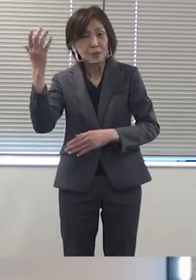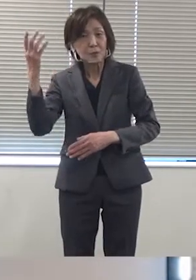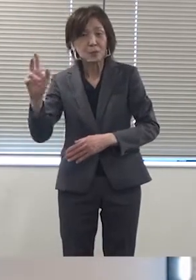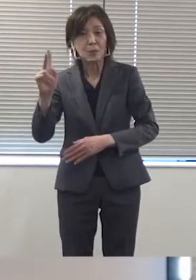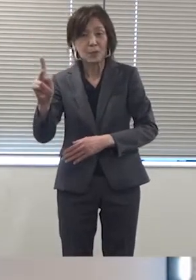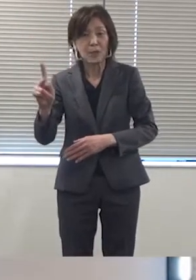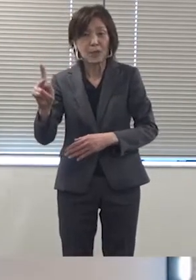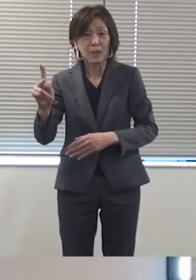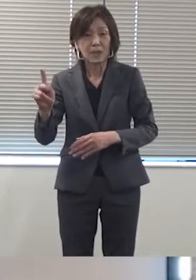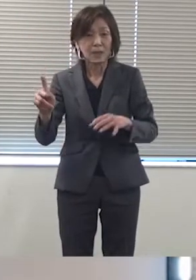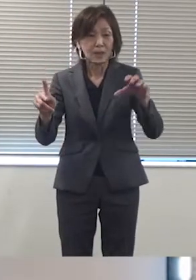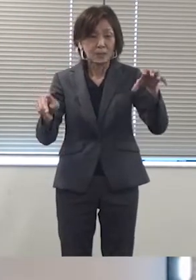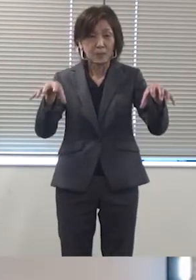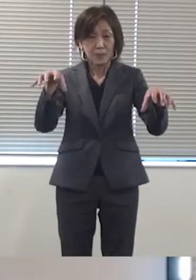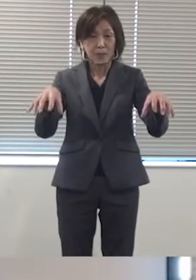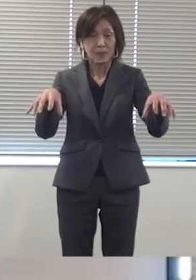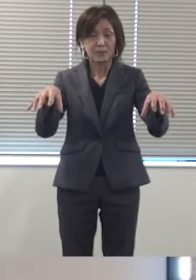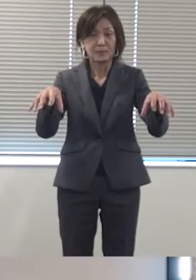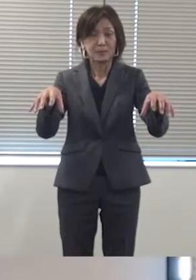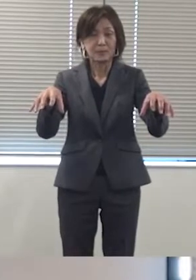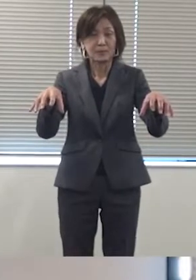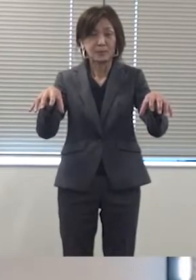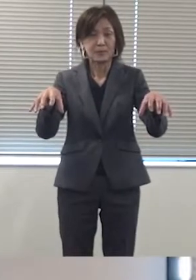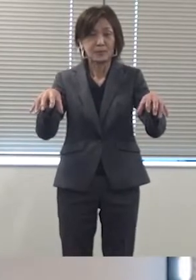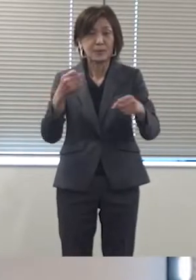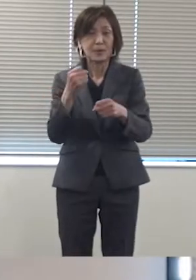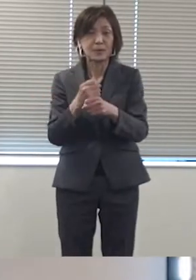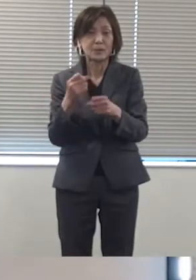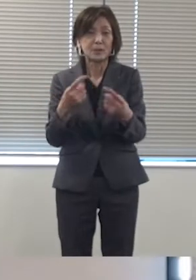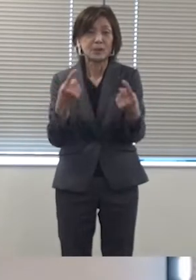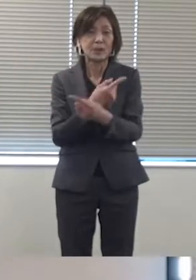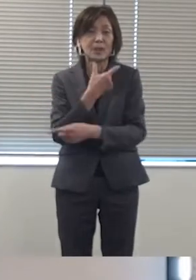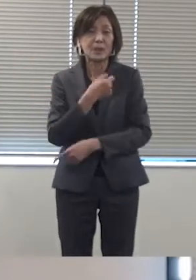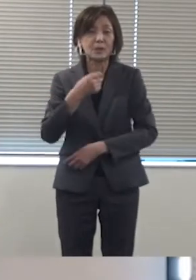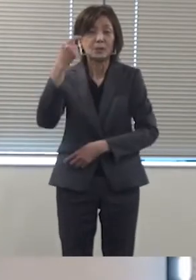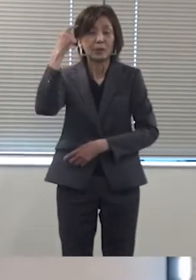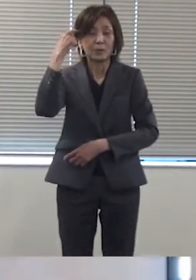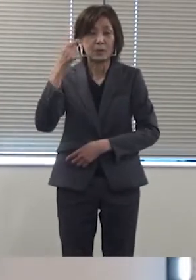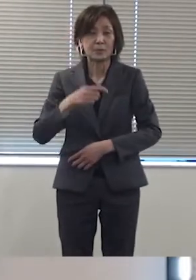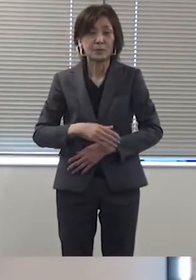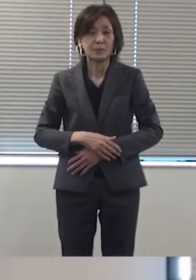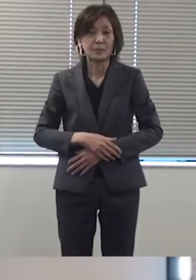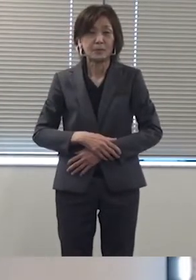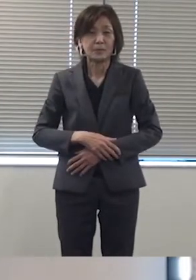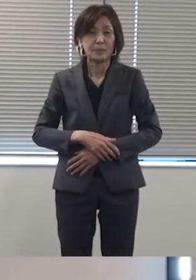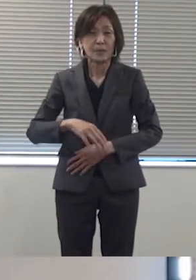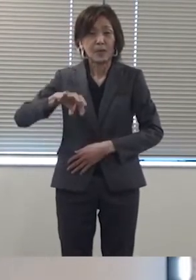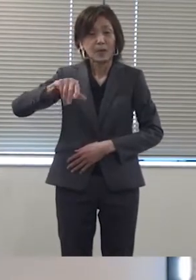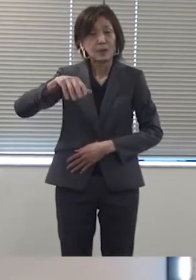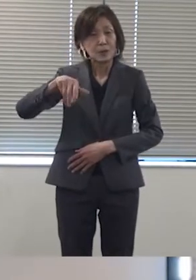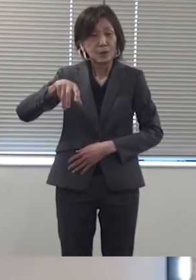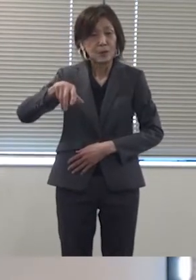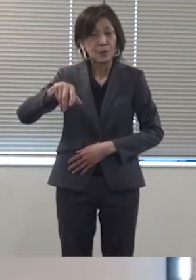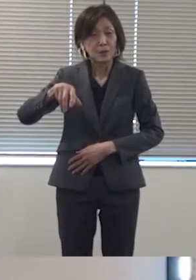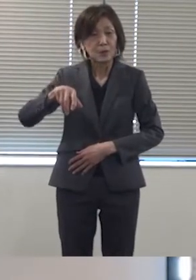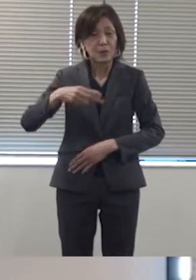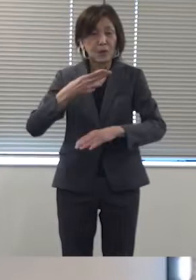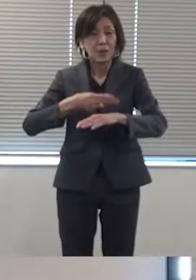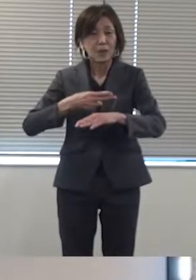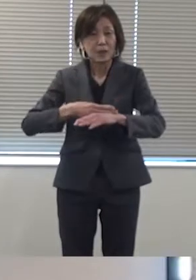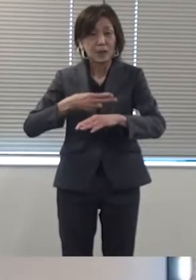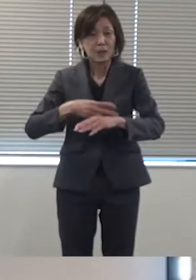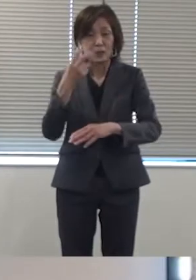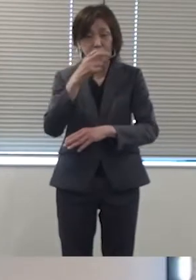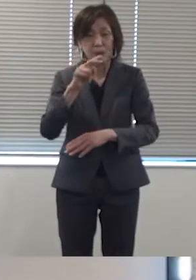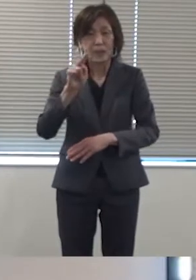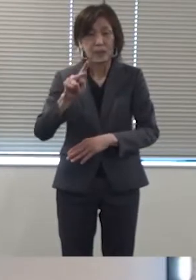いと考えております。あと上下水道局では技術管理課の新たな立ち上げというものを予定しております。またよろ